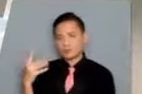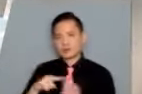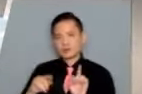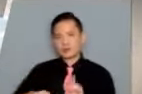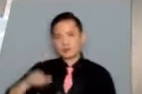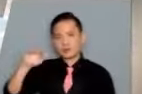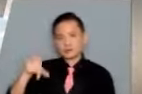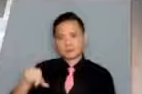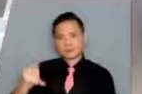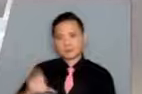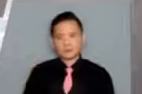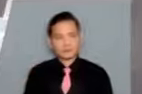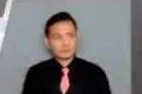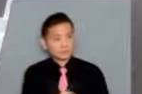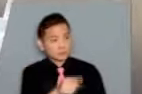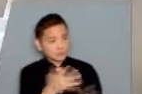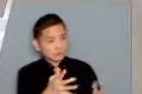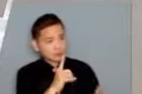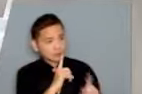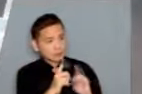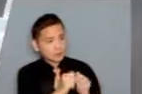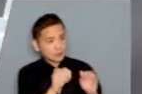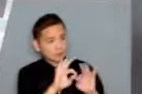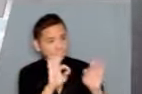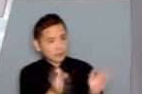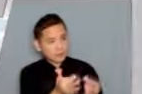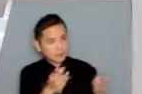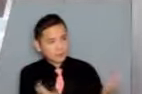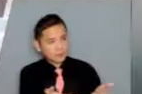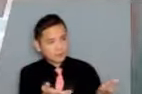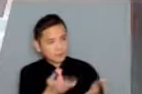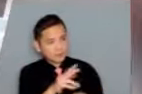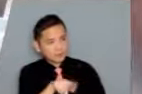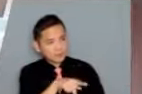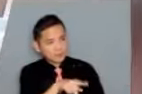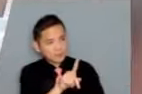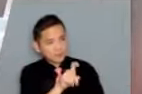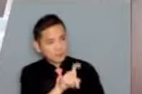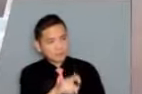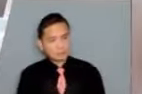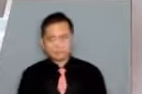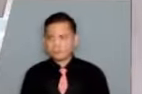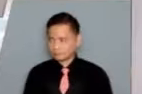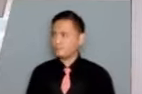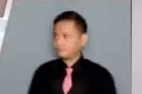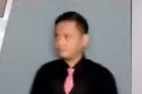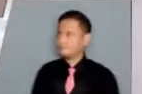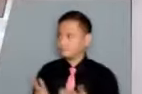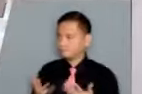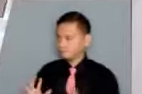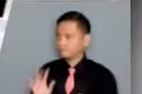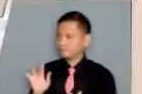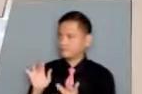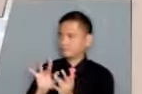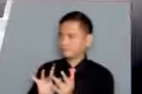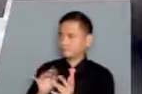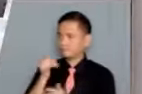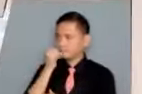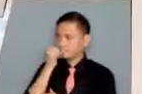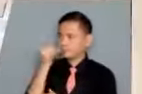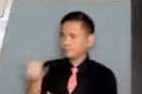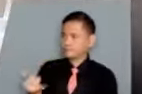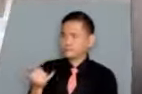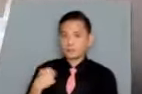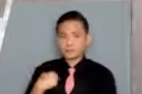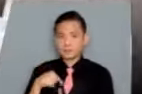nakakausap mo na ba ang pamilya mo dito sa Pilipinas? Yes po, actually po, bali po nung time na nasa labas na po kami ng